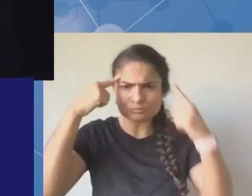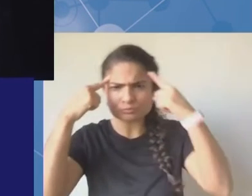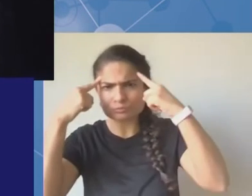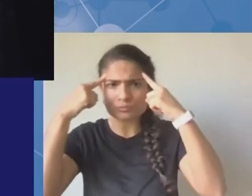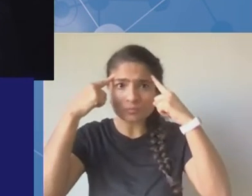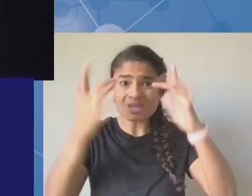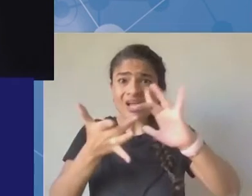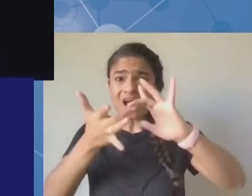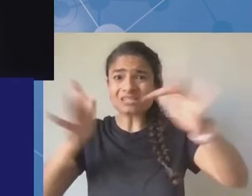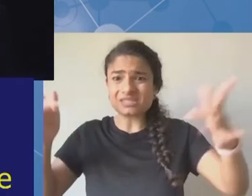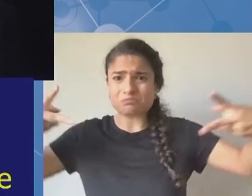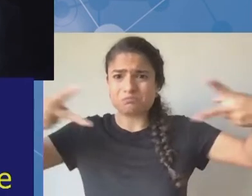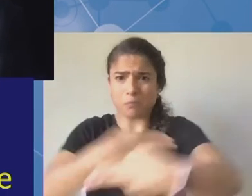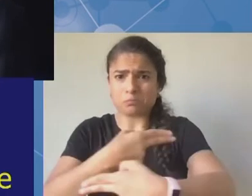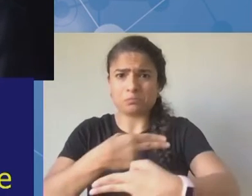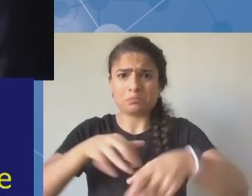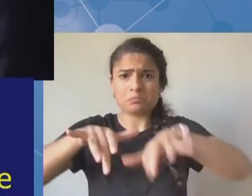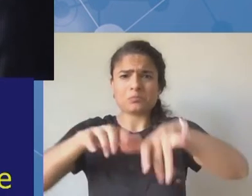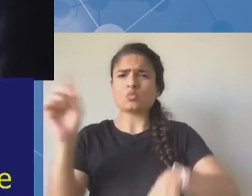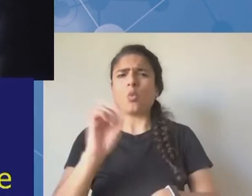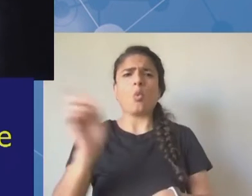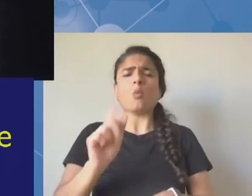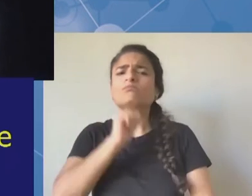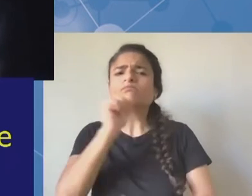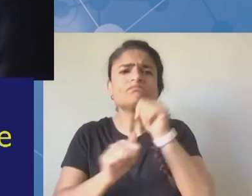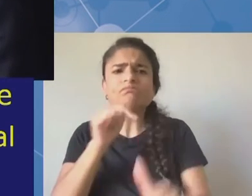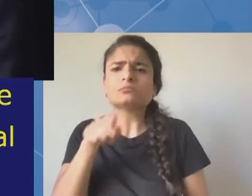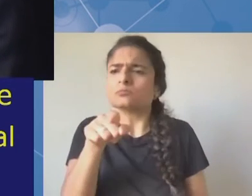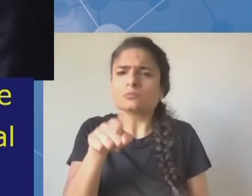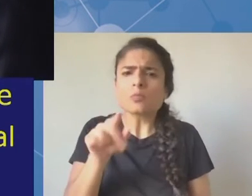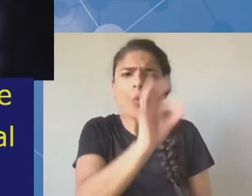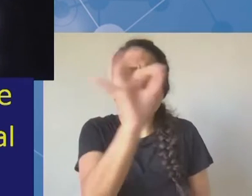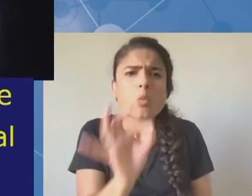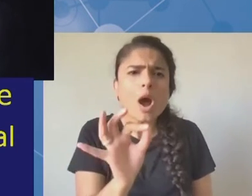деянием, которое является собой нарушение международного права, в том числе